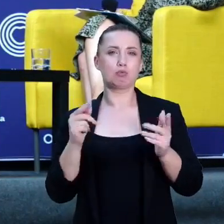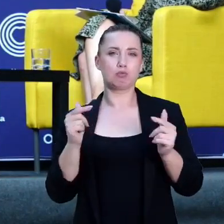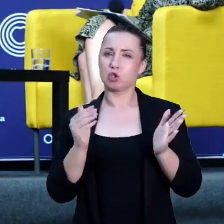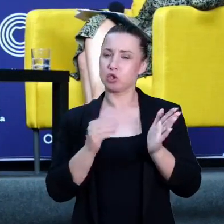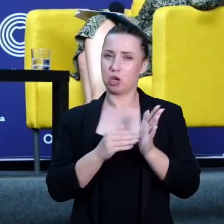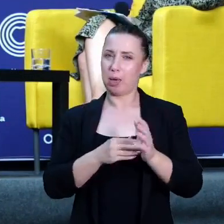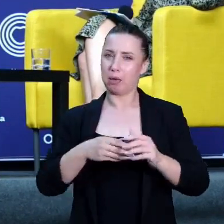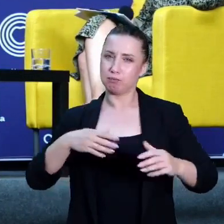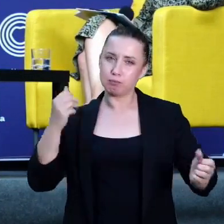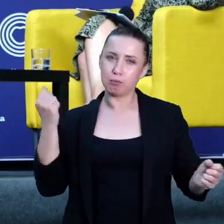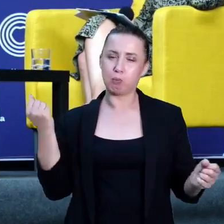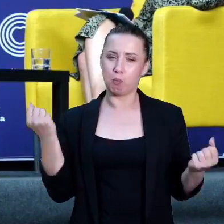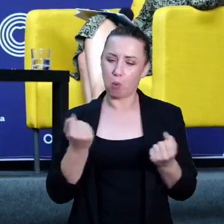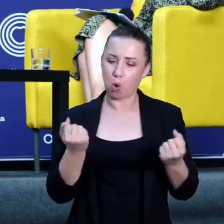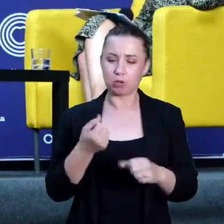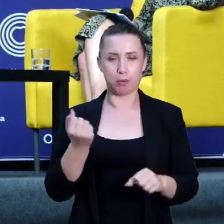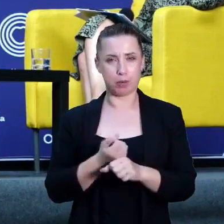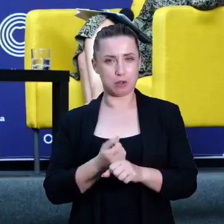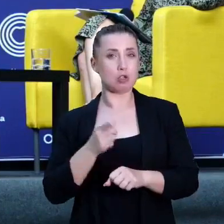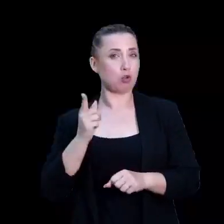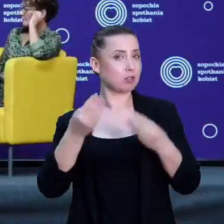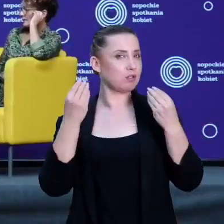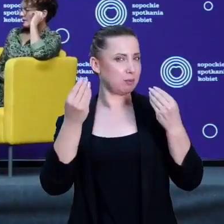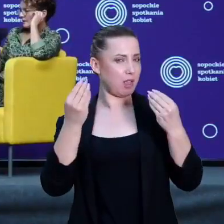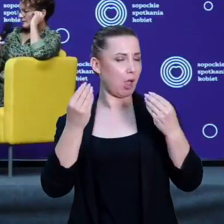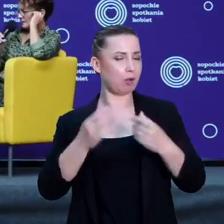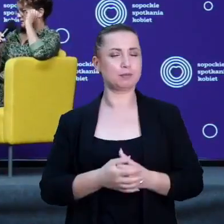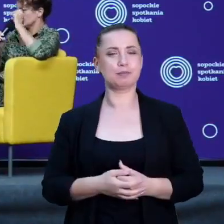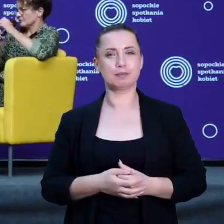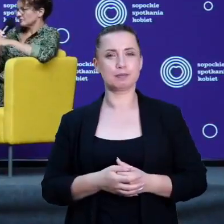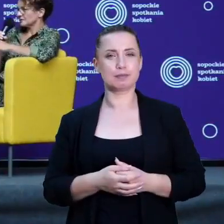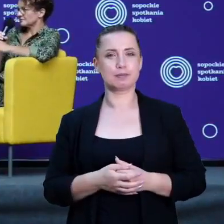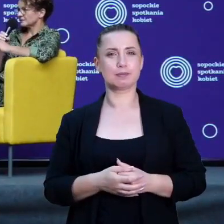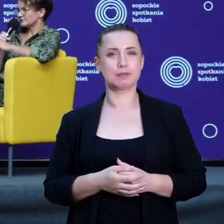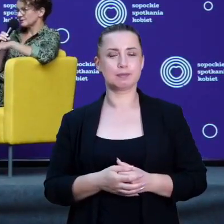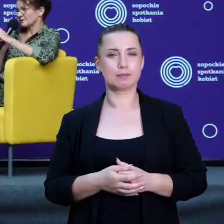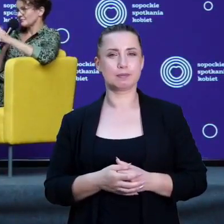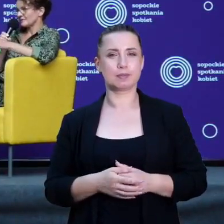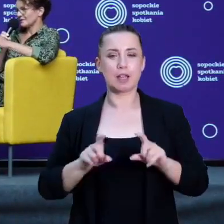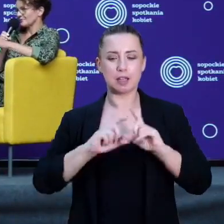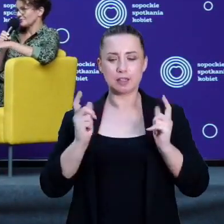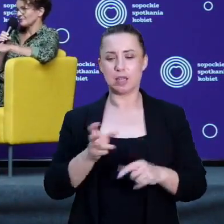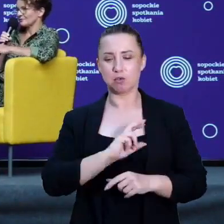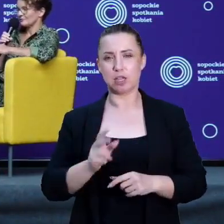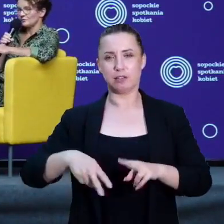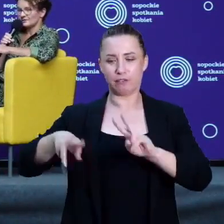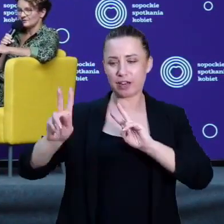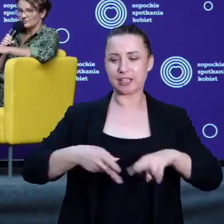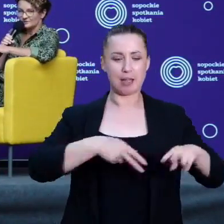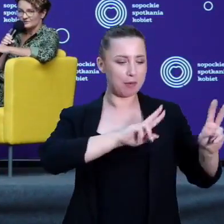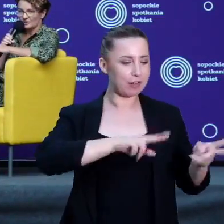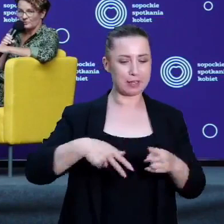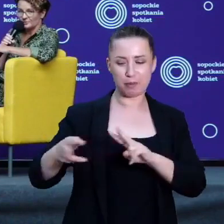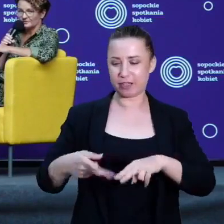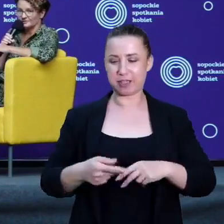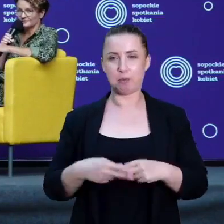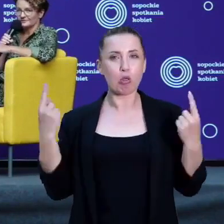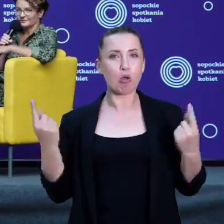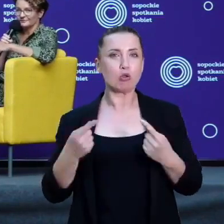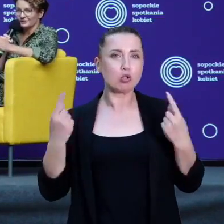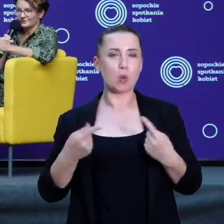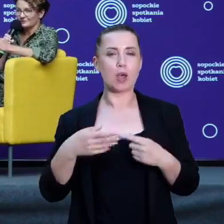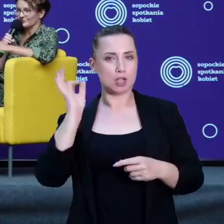ścierają ostrzej i to jest właśnie wspaniałe zresztą w sztuce. No, cały czas jakby wracamy chyba do w ogóle sytuacji